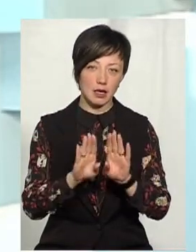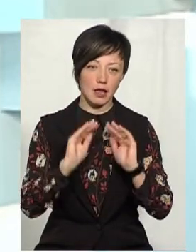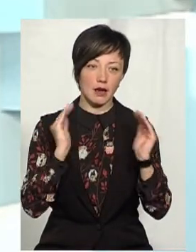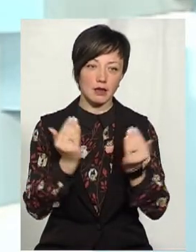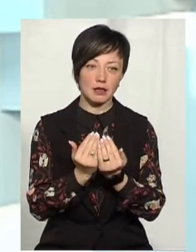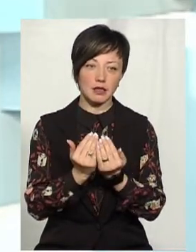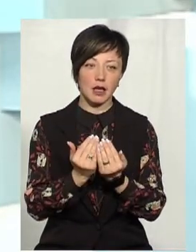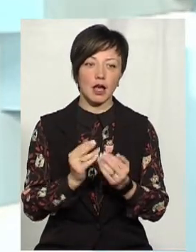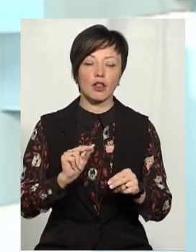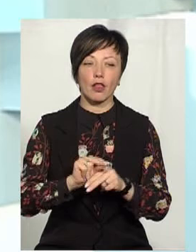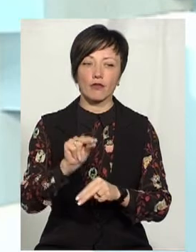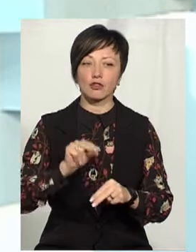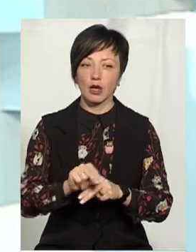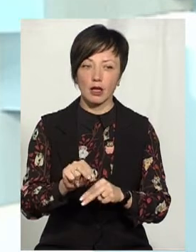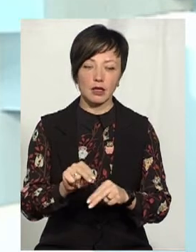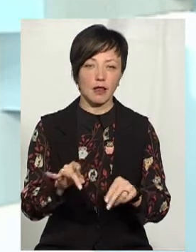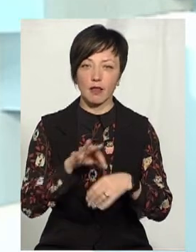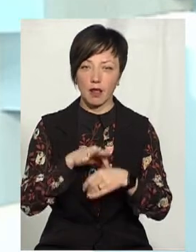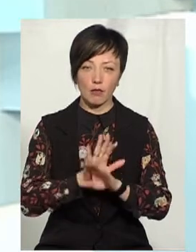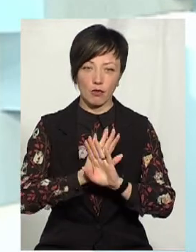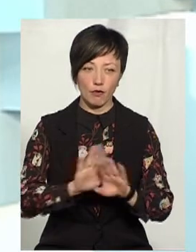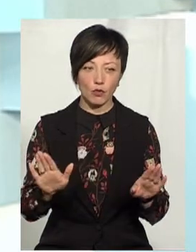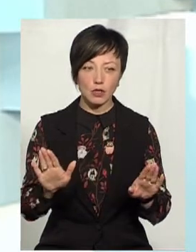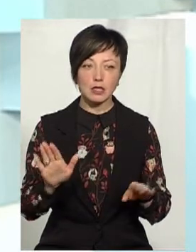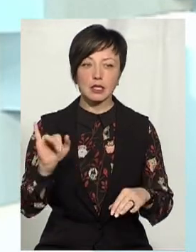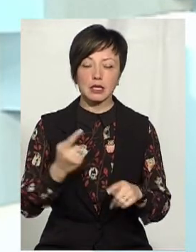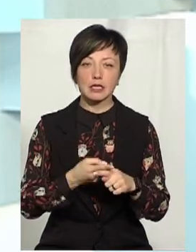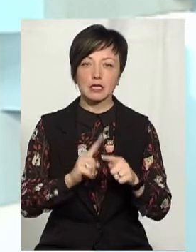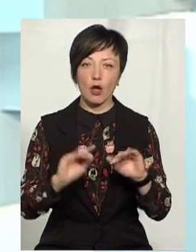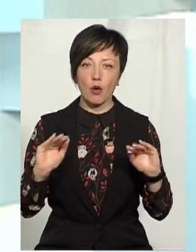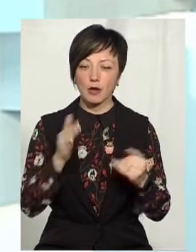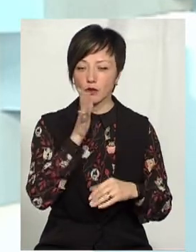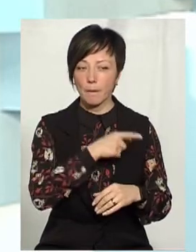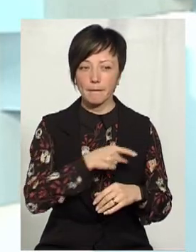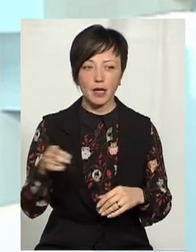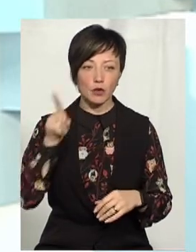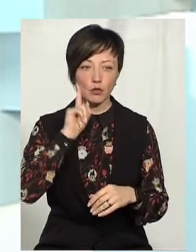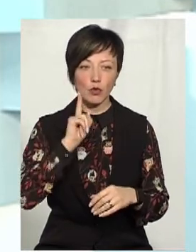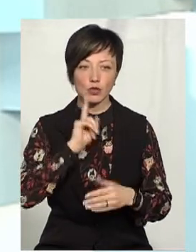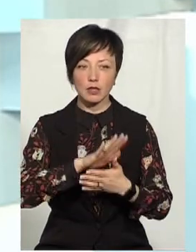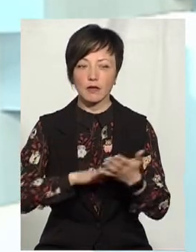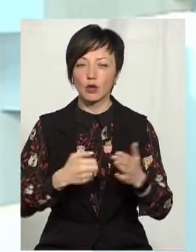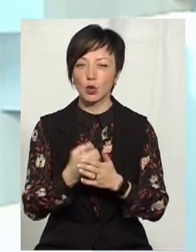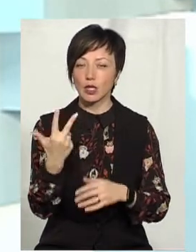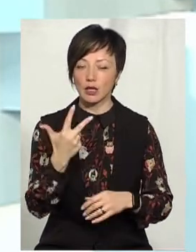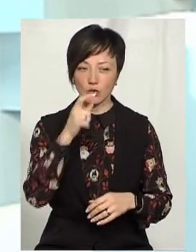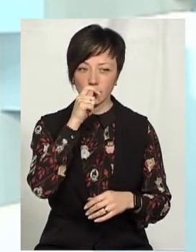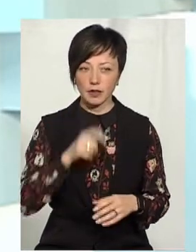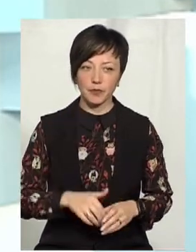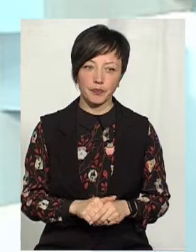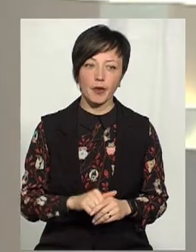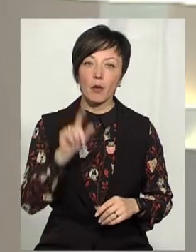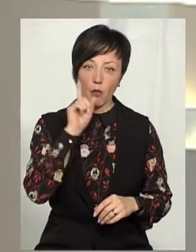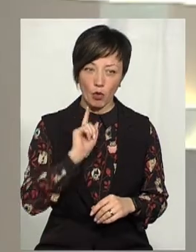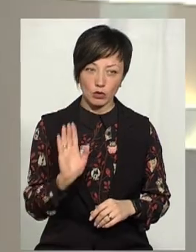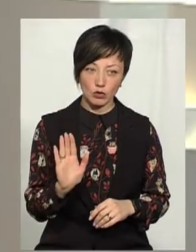карантин. Тобто навчання безпосередньо в них вже не провадиться, і цей обмежувальний період поки що буде тривати до 3 квітня.